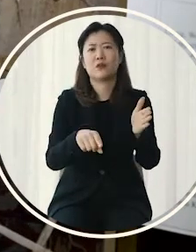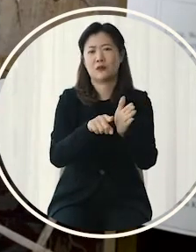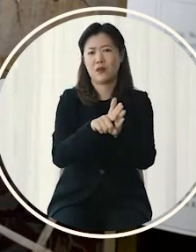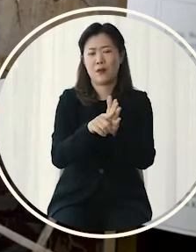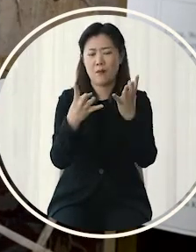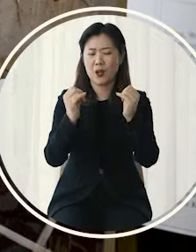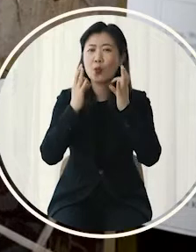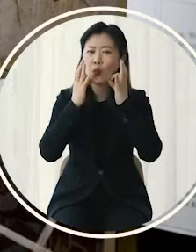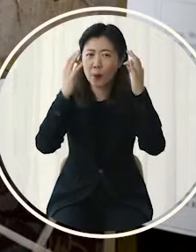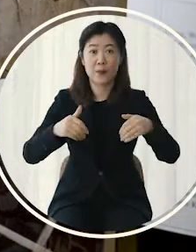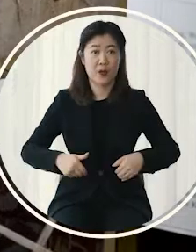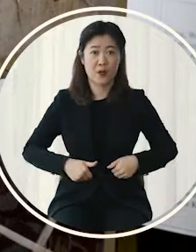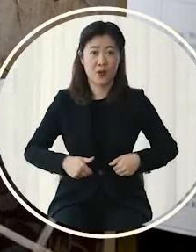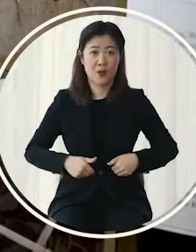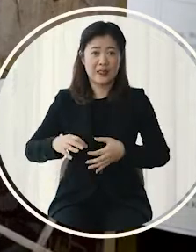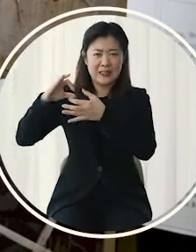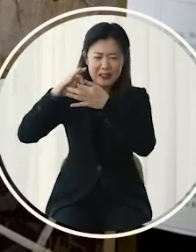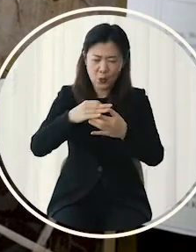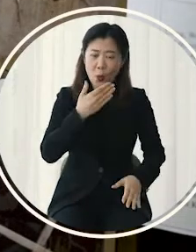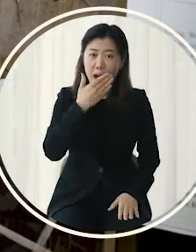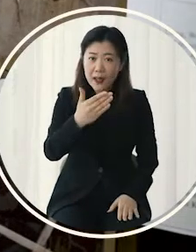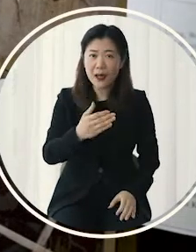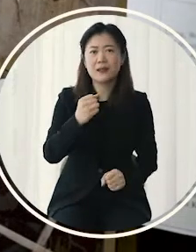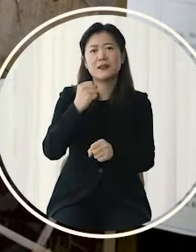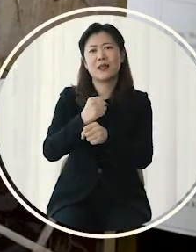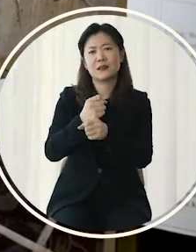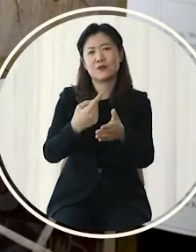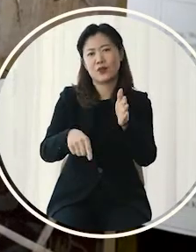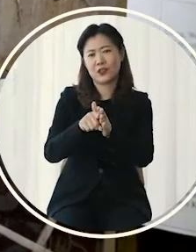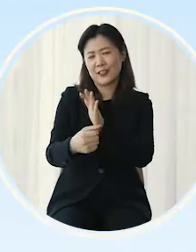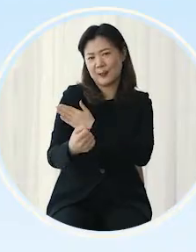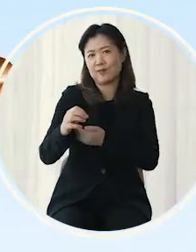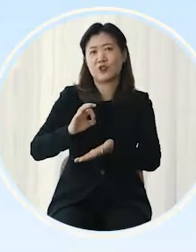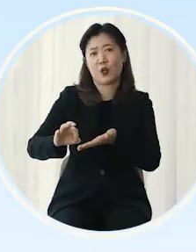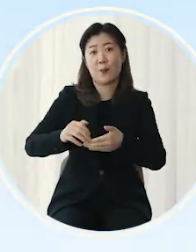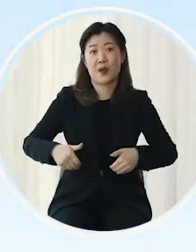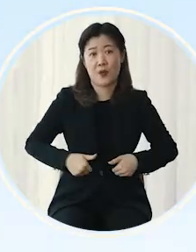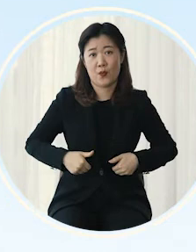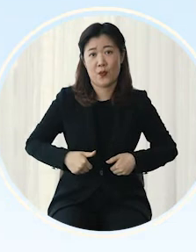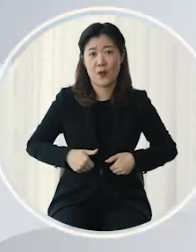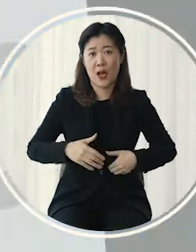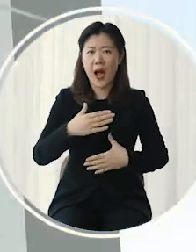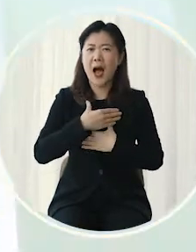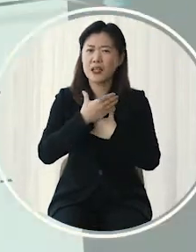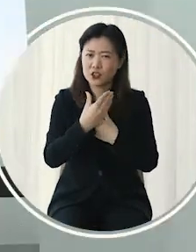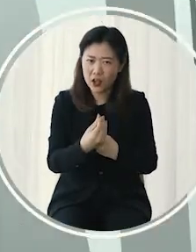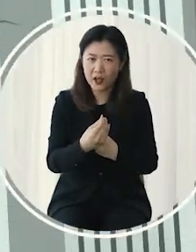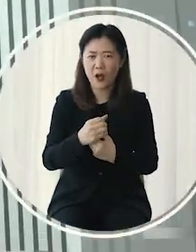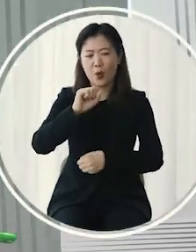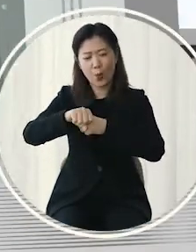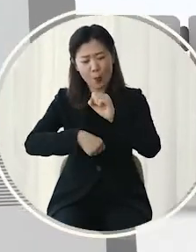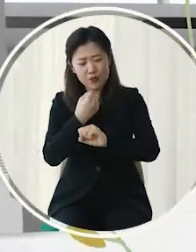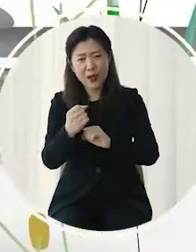많은 노력을 해야 되고요. 그리고 지속 가능한 생산을 위해서 힘써야 되고, 이런 생태계를 안전하게